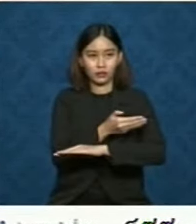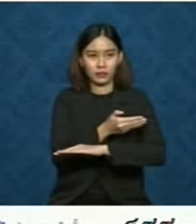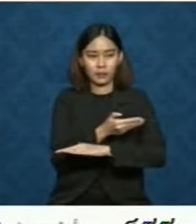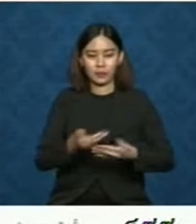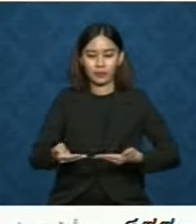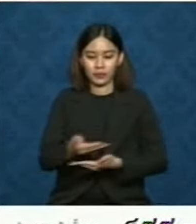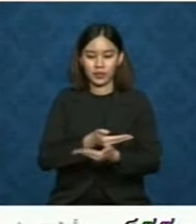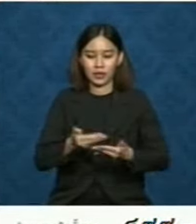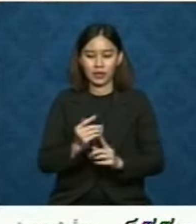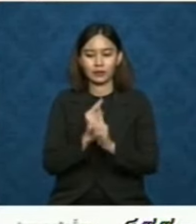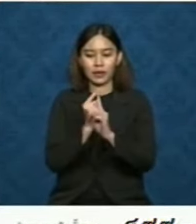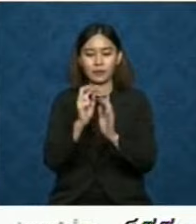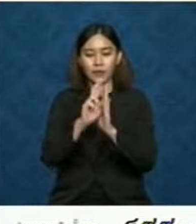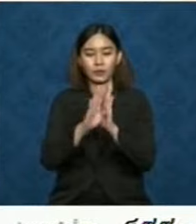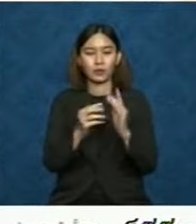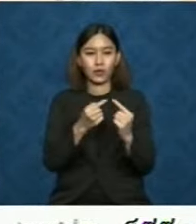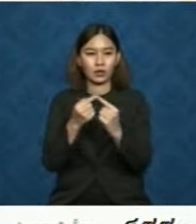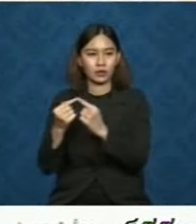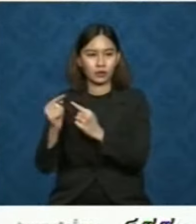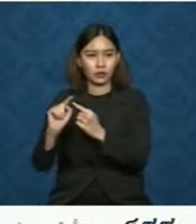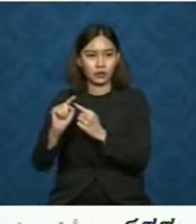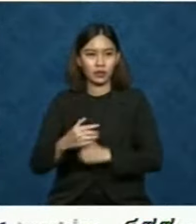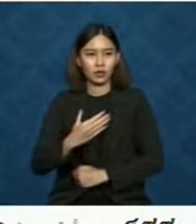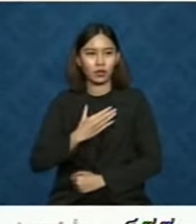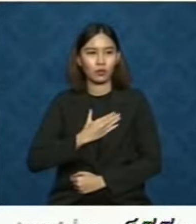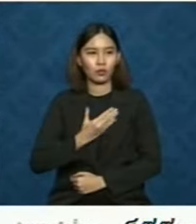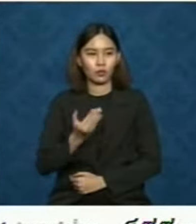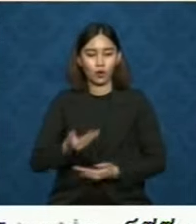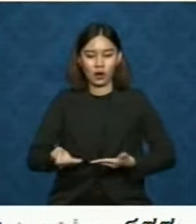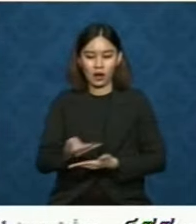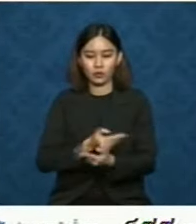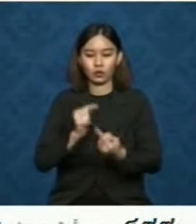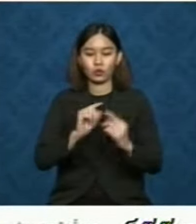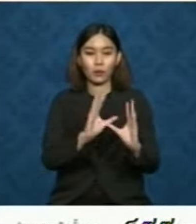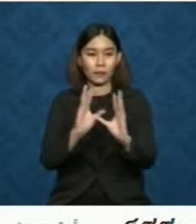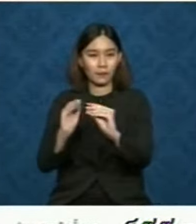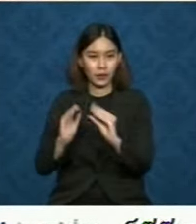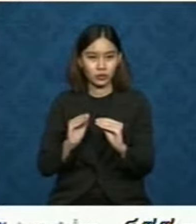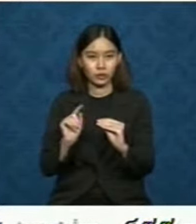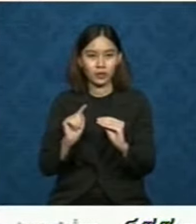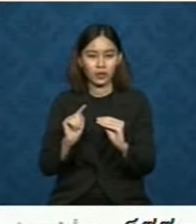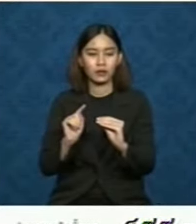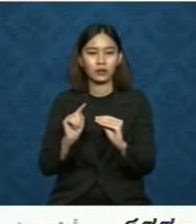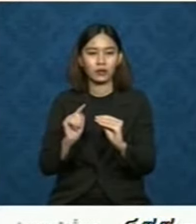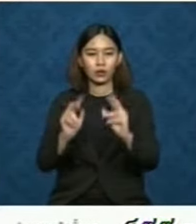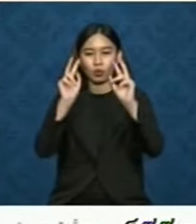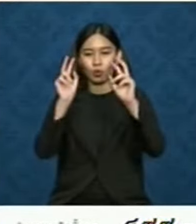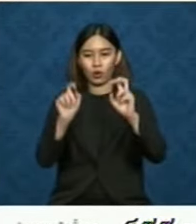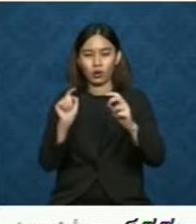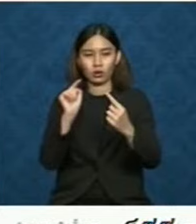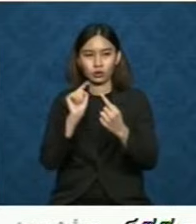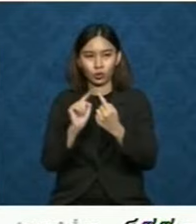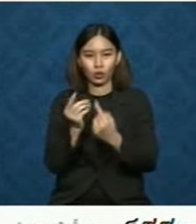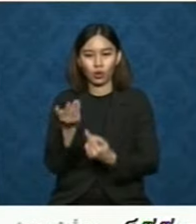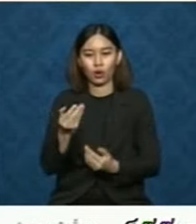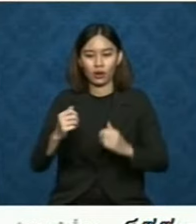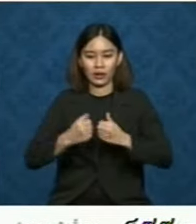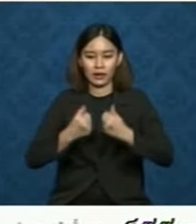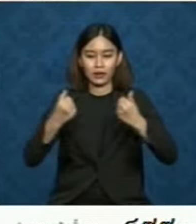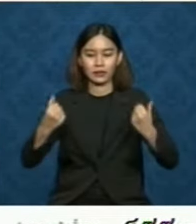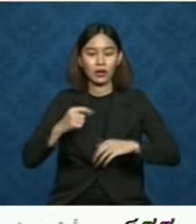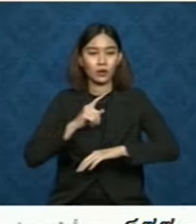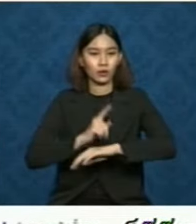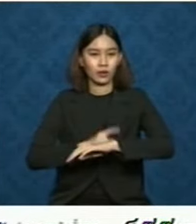พิจารณาตามระเบียบวาระต่อไปผมจะขอหารือจากที่ประชุมเพื่อนำเรื่องของการขอขยายระยะ